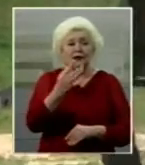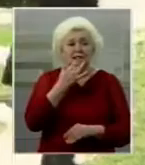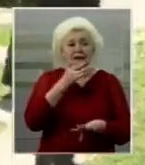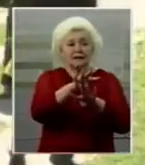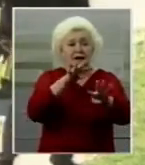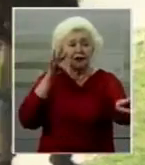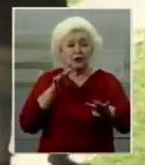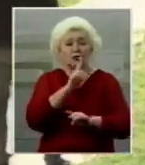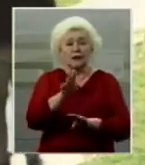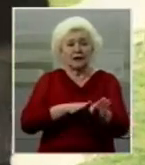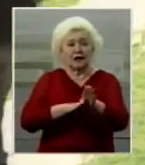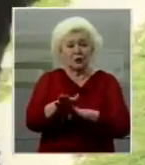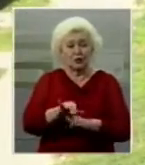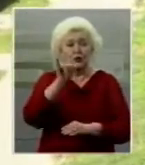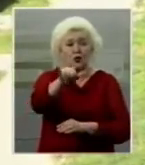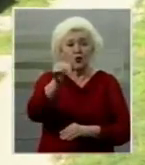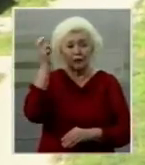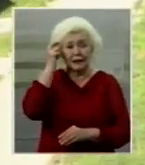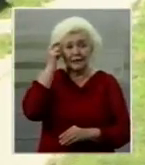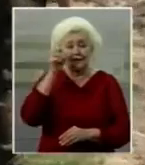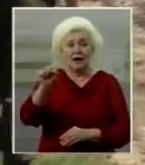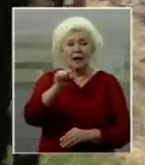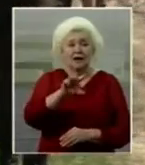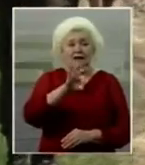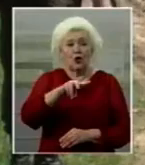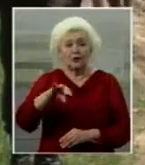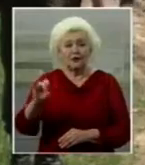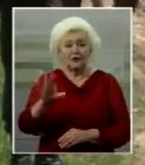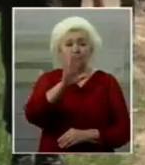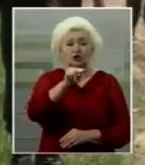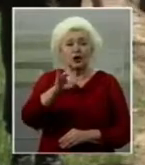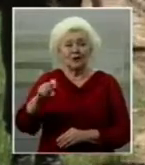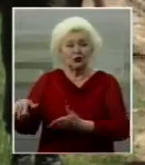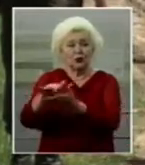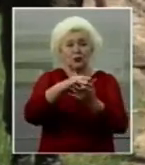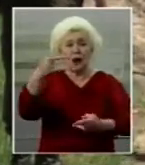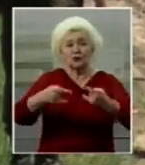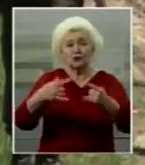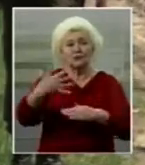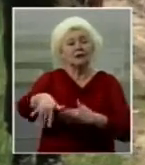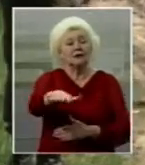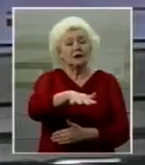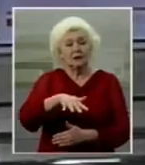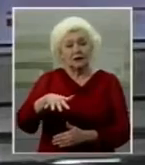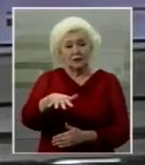Національної гвардії, яка проходитиме у Києві. Аліна Олефір, Володимир Чепиного, Суспільне, Херсон.